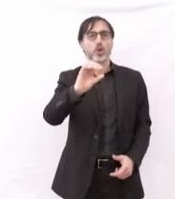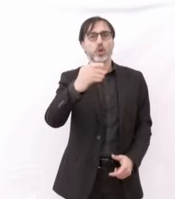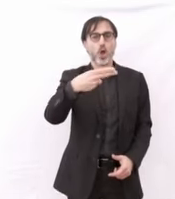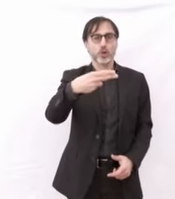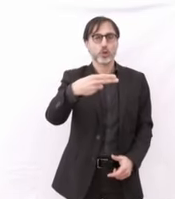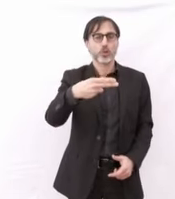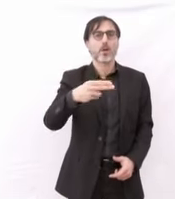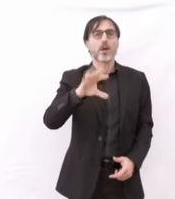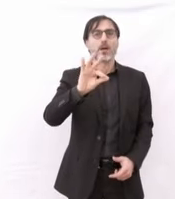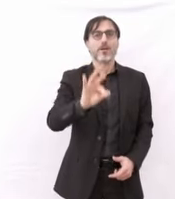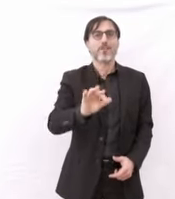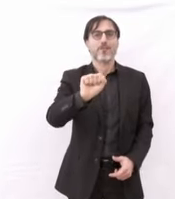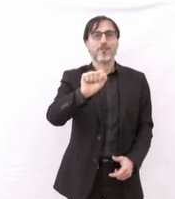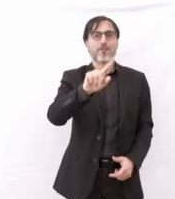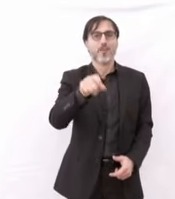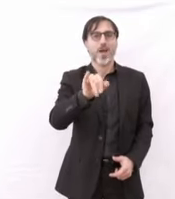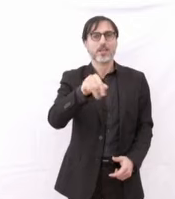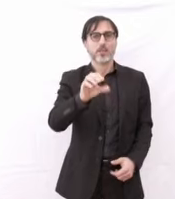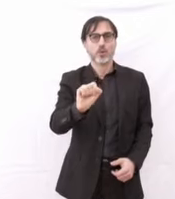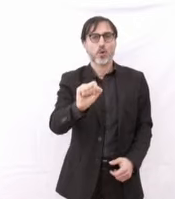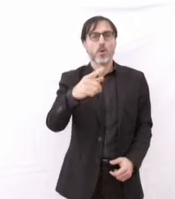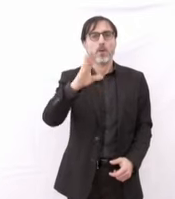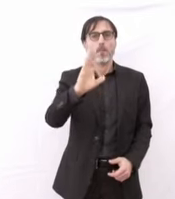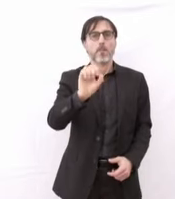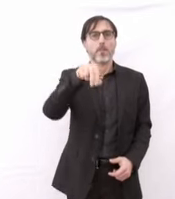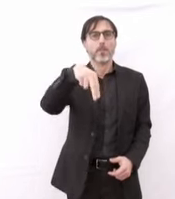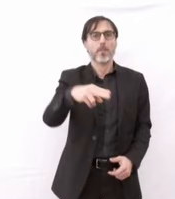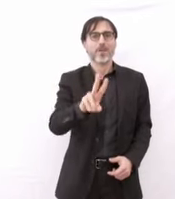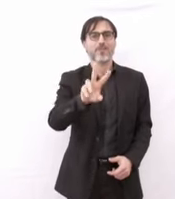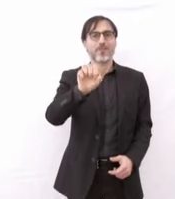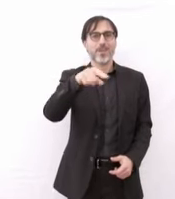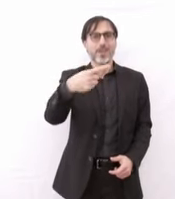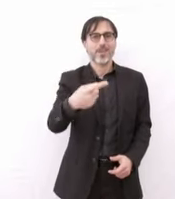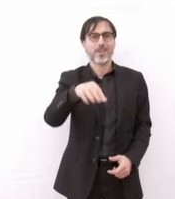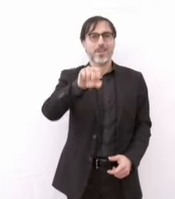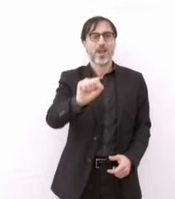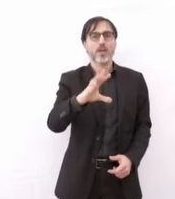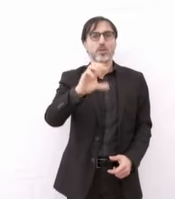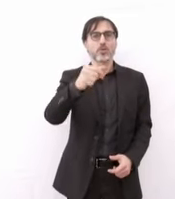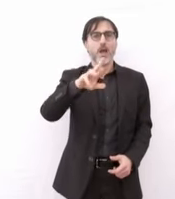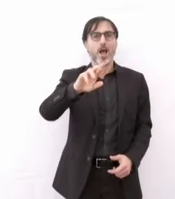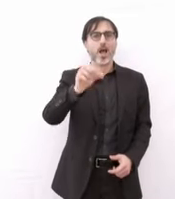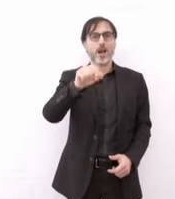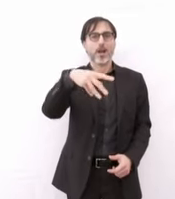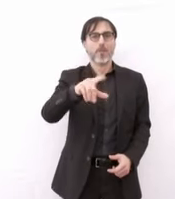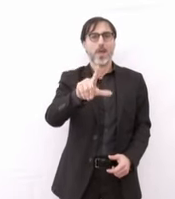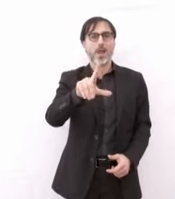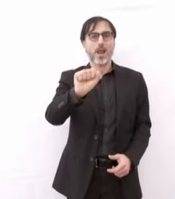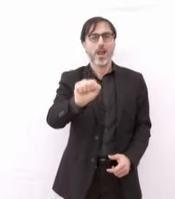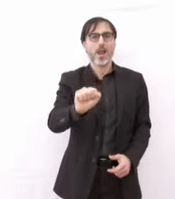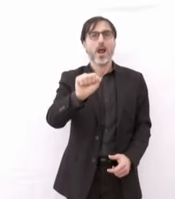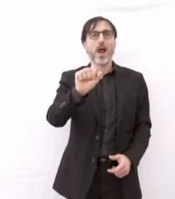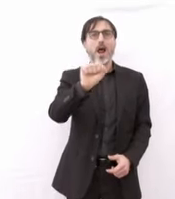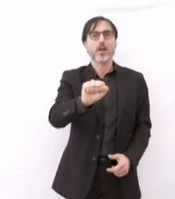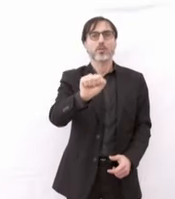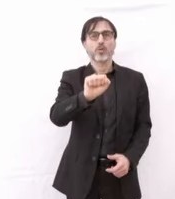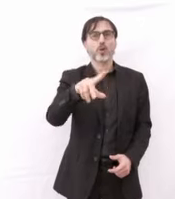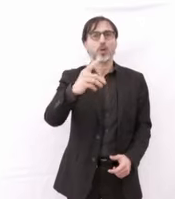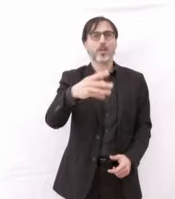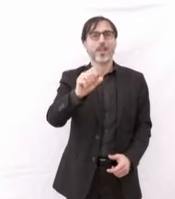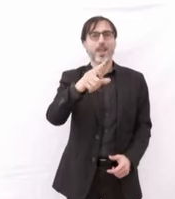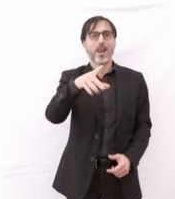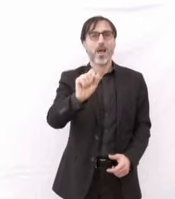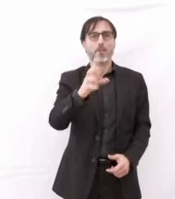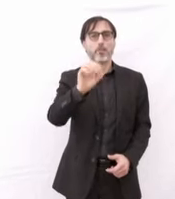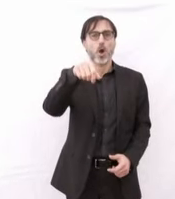Michele Fazio, Carmela Benvegna, Stefano Ciaramella, Antonio Della Bona, Maria